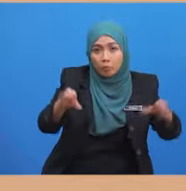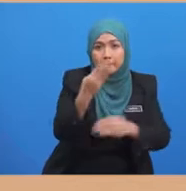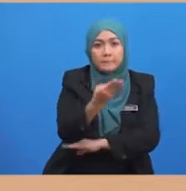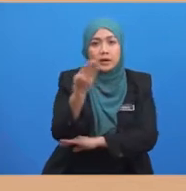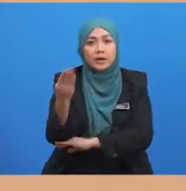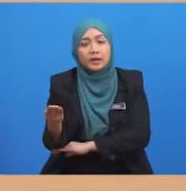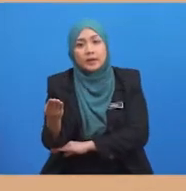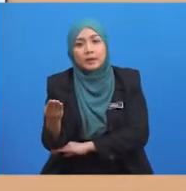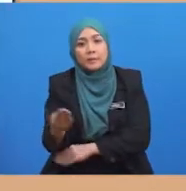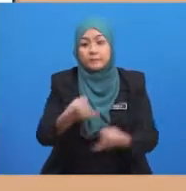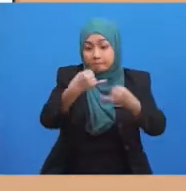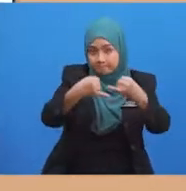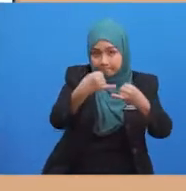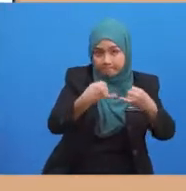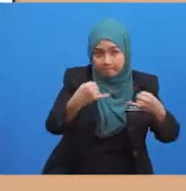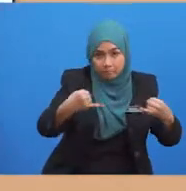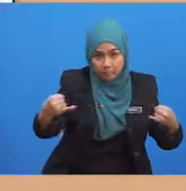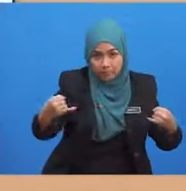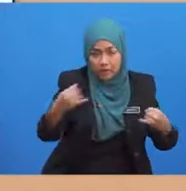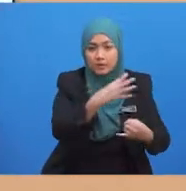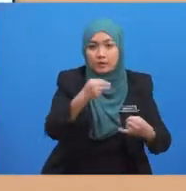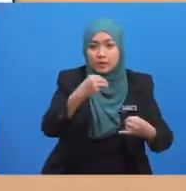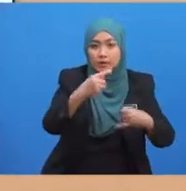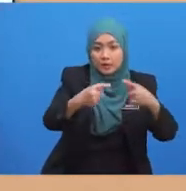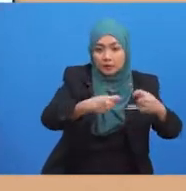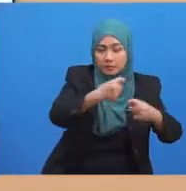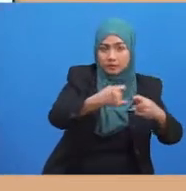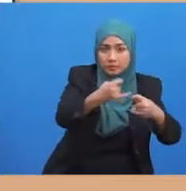benang dan tali.